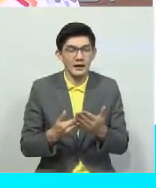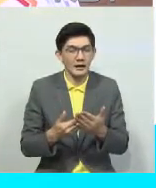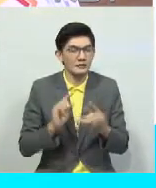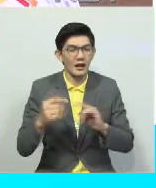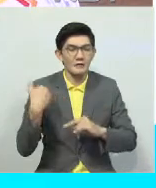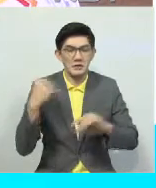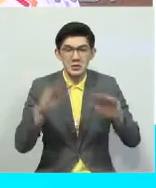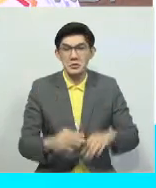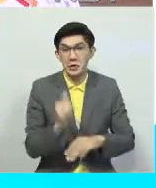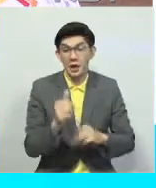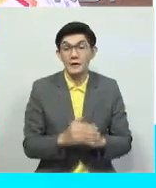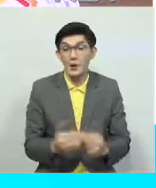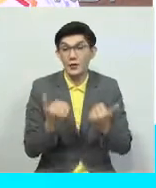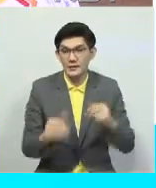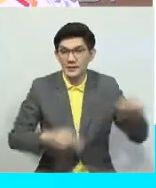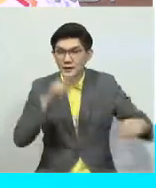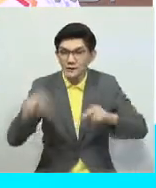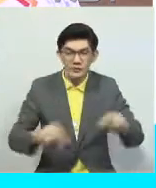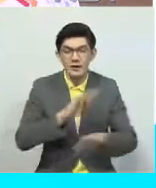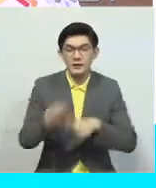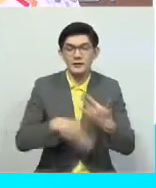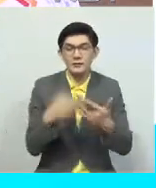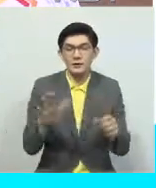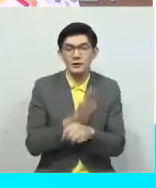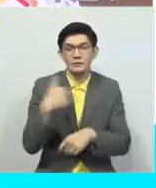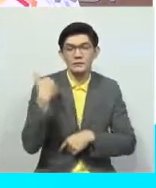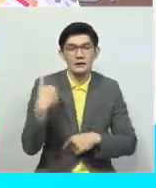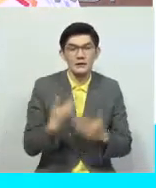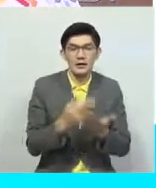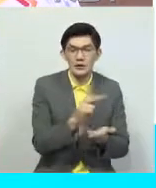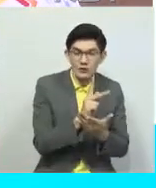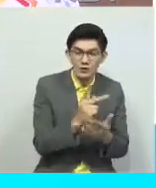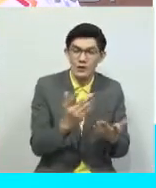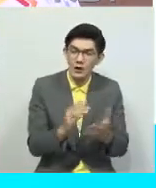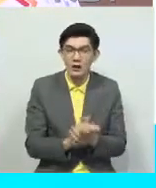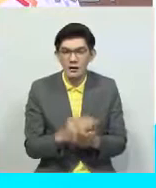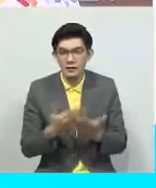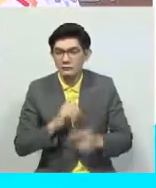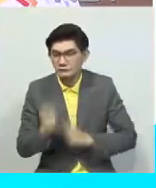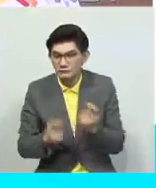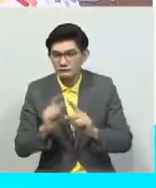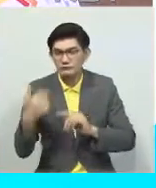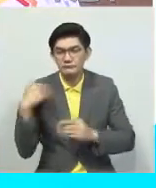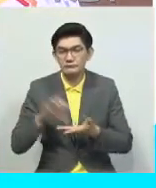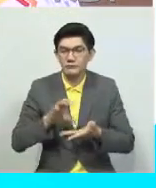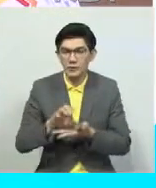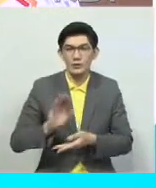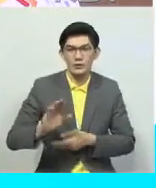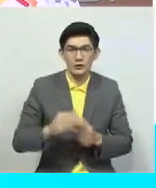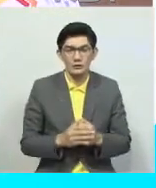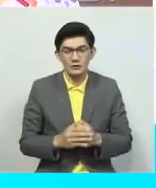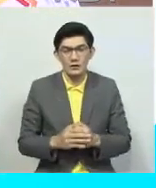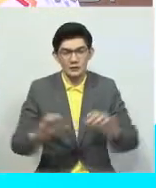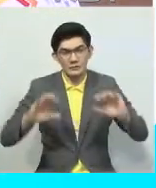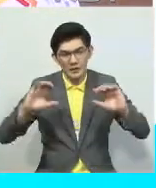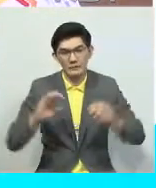ไม่ได้เช่นวันนี้เราก็ดูแลในทุกมิตินะครับไม่ว่าจะหนี้สาธารณะไม่ว่าจะการใช้จ่ายงบประมาณในส่วนของสวัสดิ